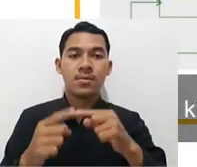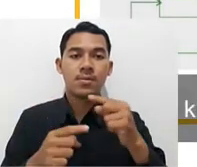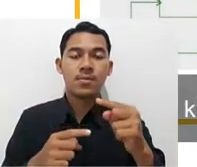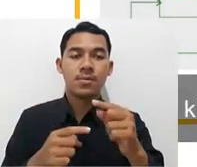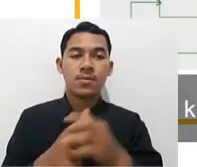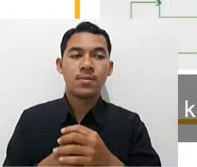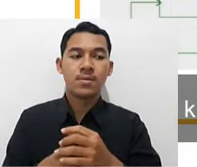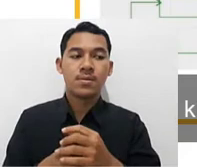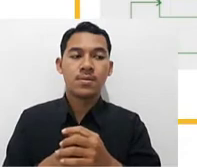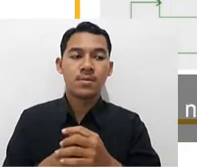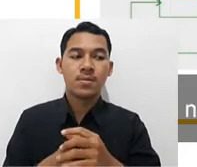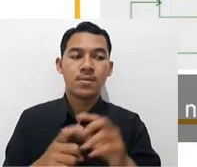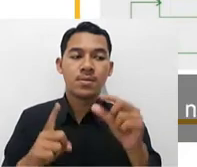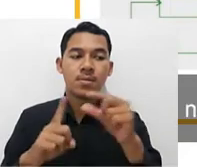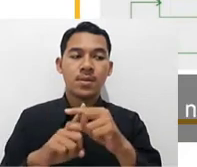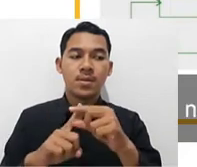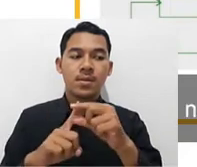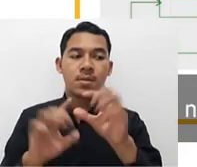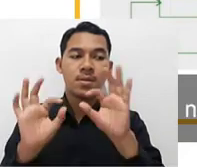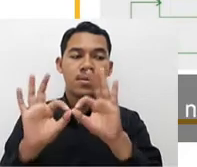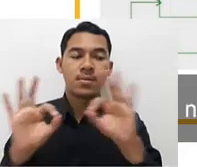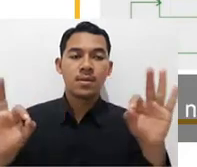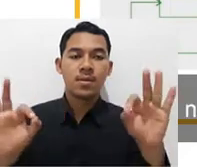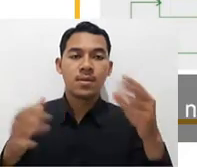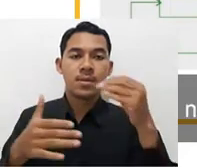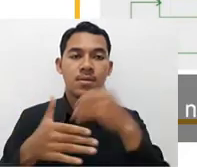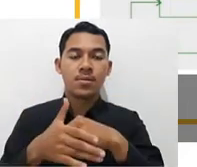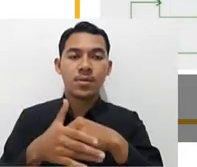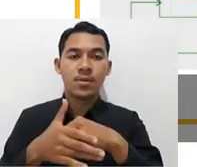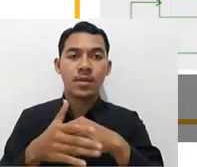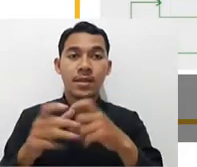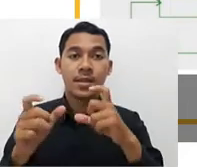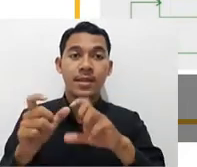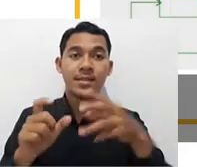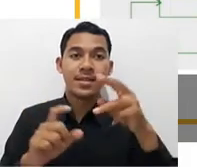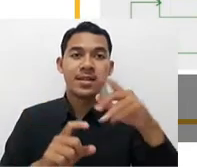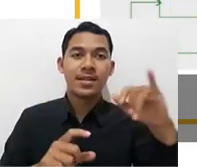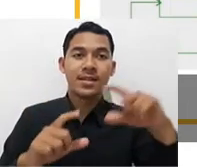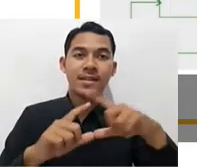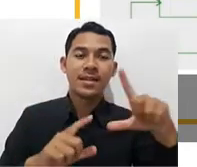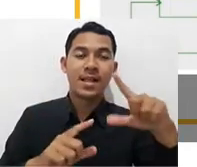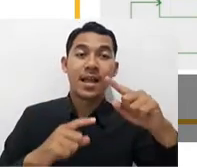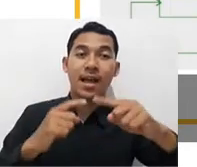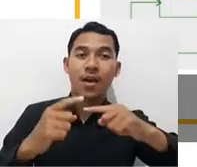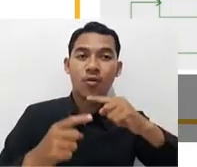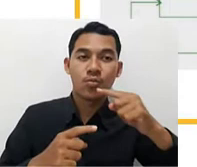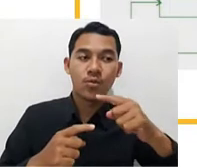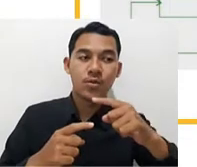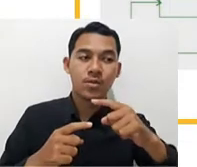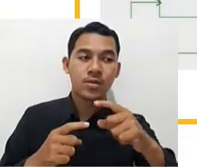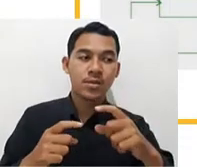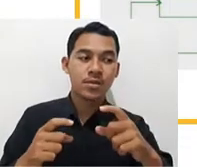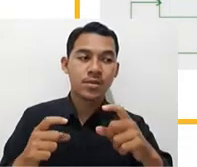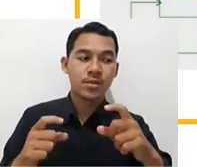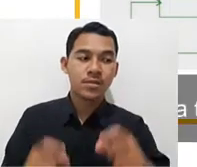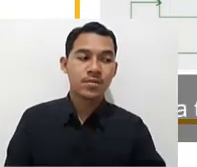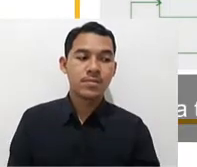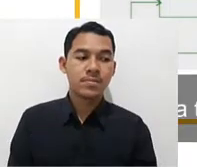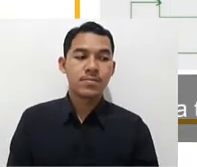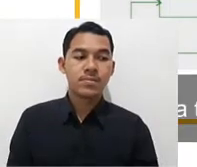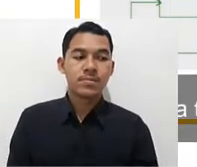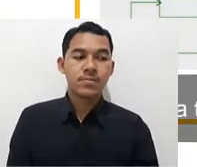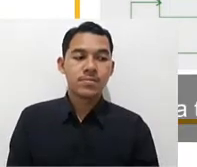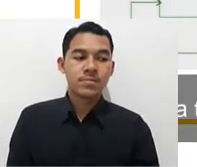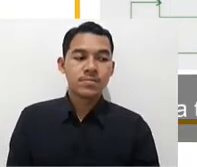parallel input, serial output. Nah, mungkin di sini yang agak sedikit beda ya dari yang tadi gitu. Di sini kita ada shift ya. Jadi kita